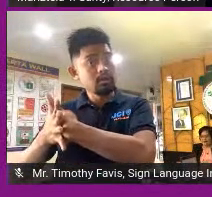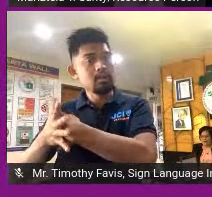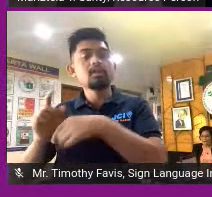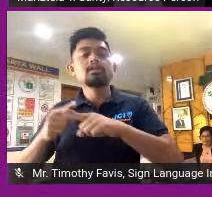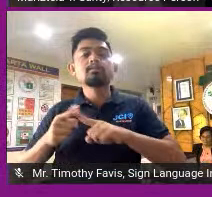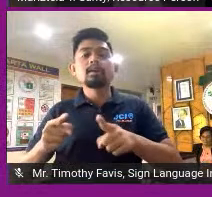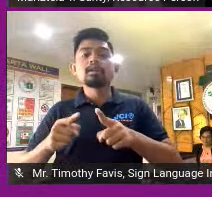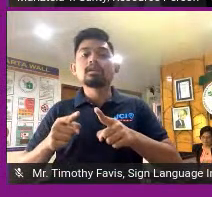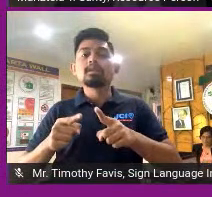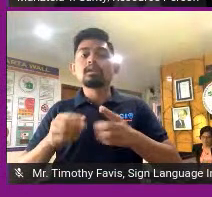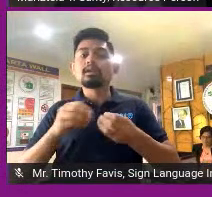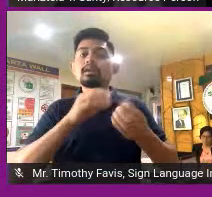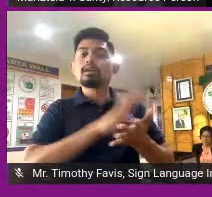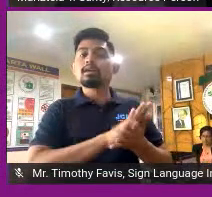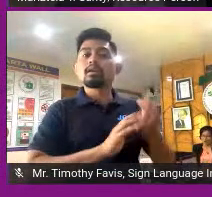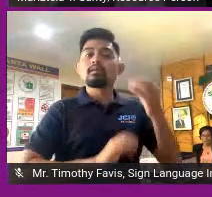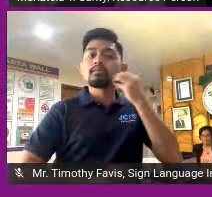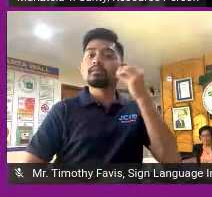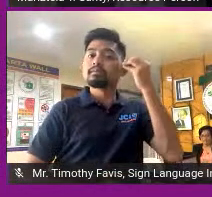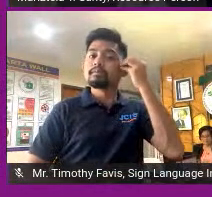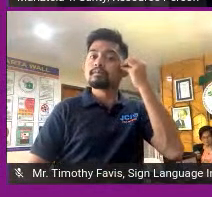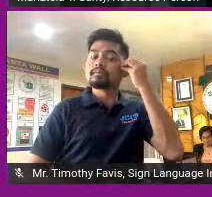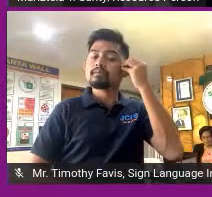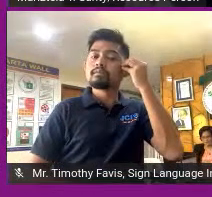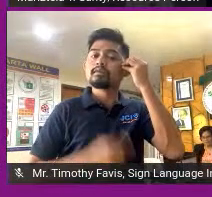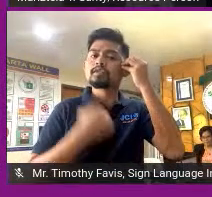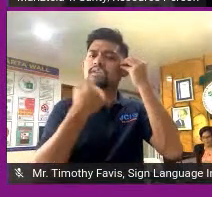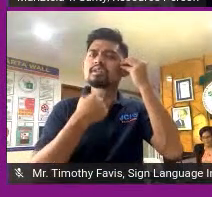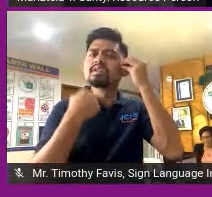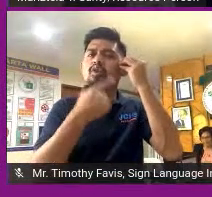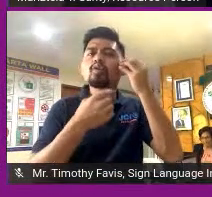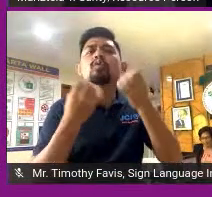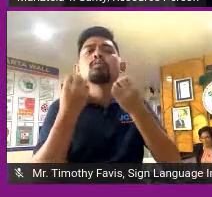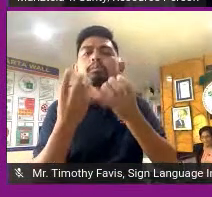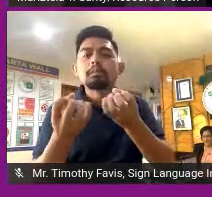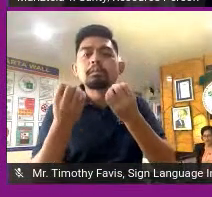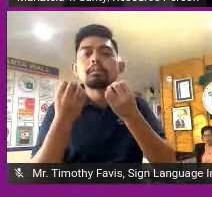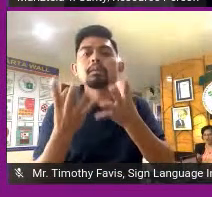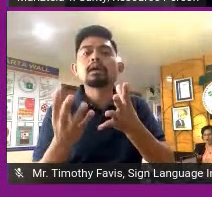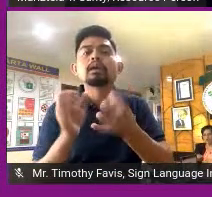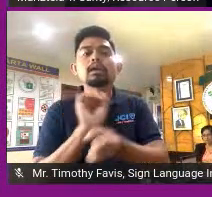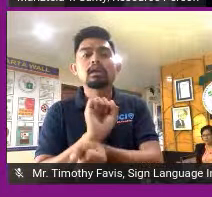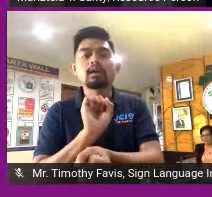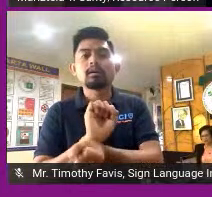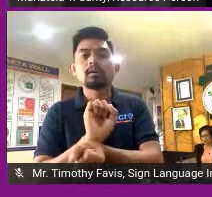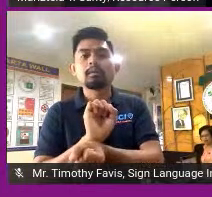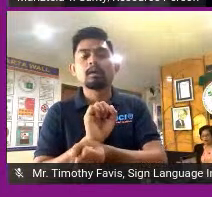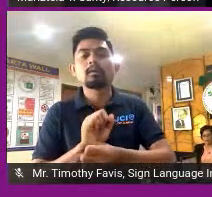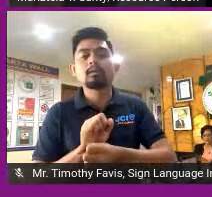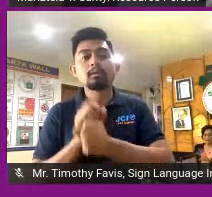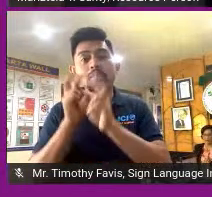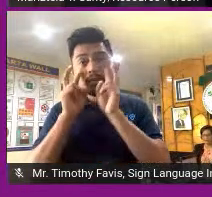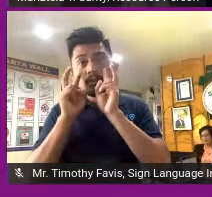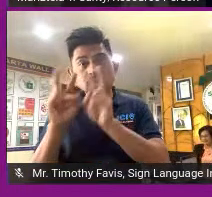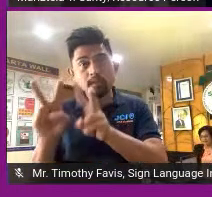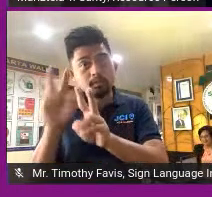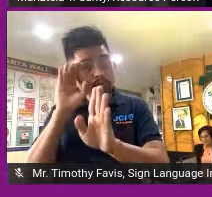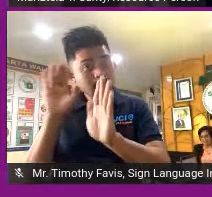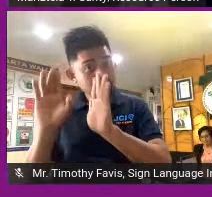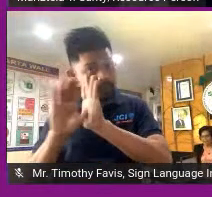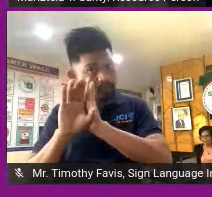Pagdating sa bahay, sino ang mas madami pang ginagawa? If you look at the picture or the